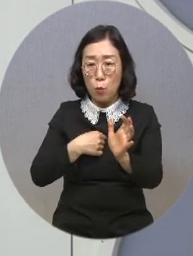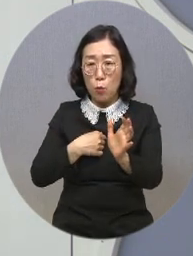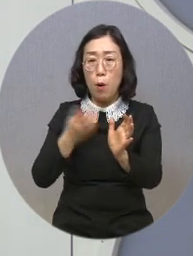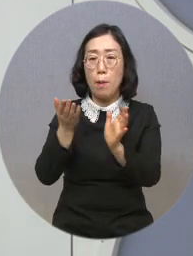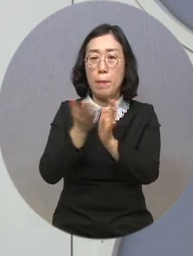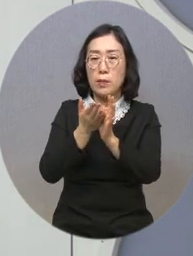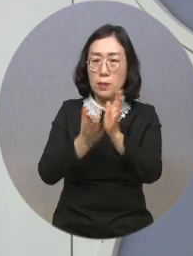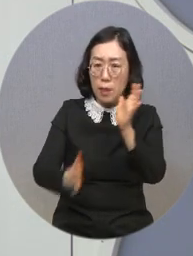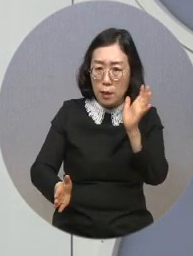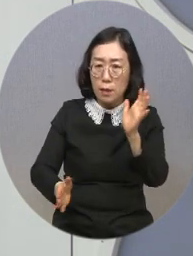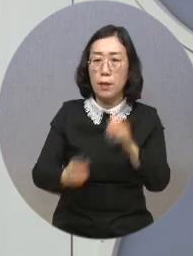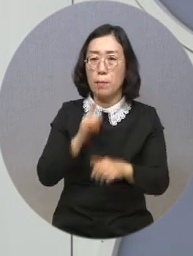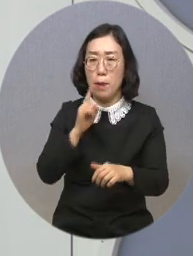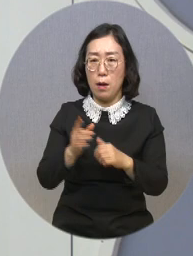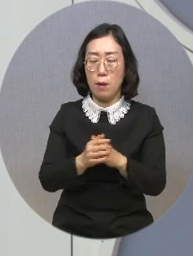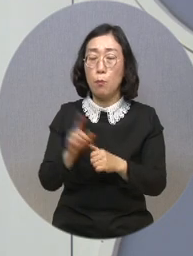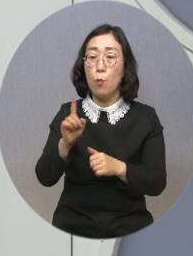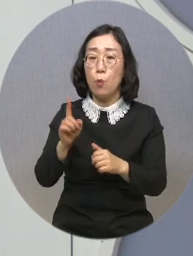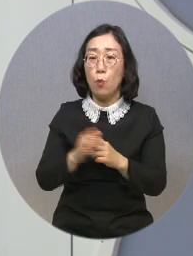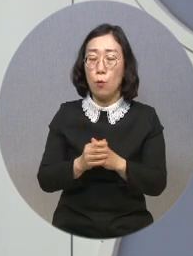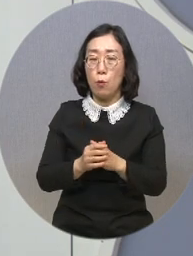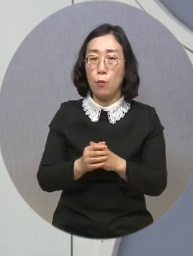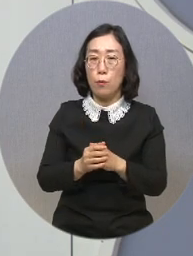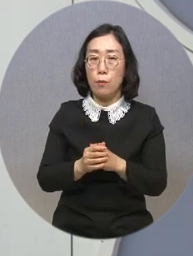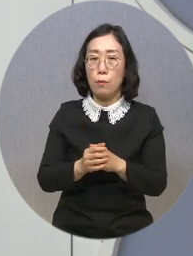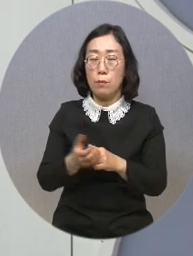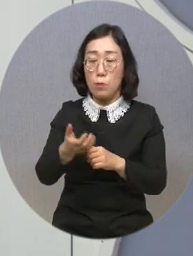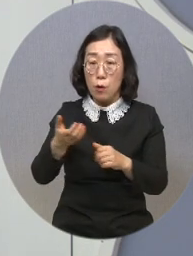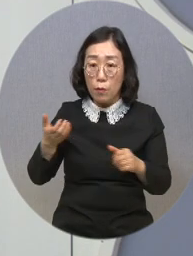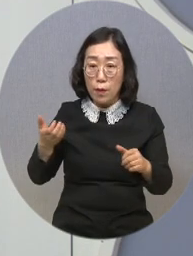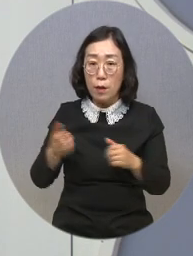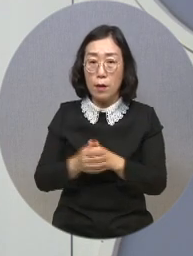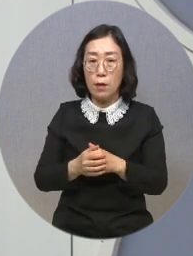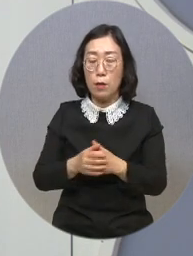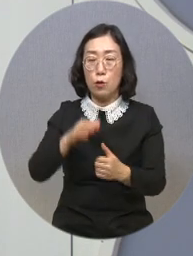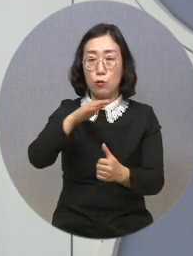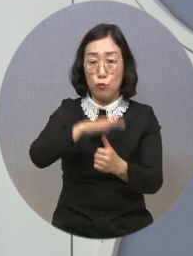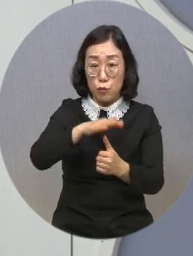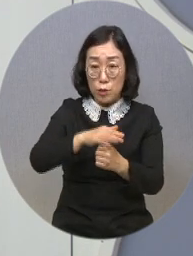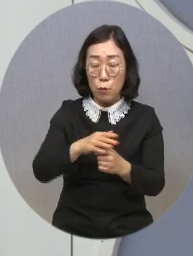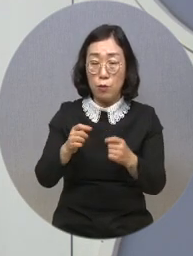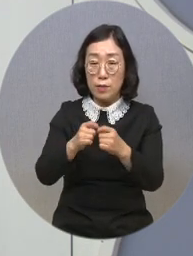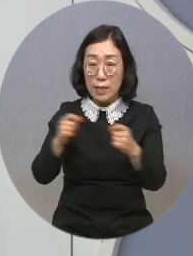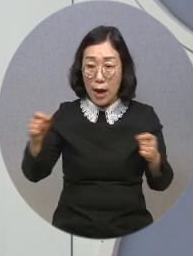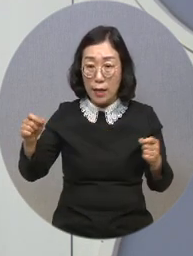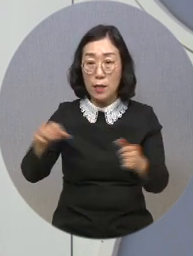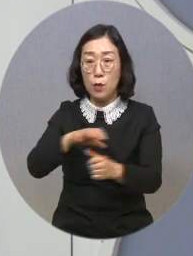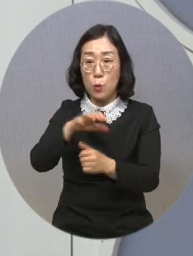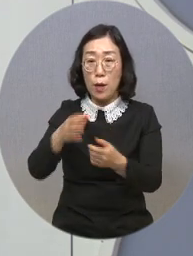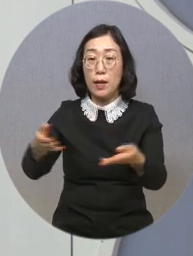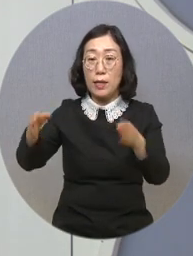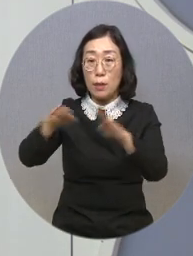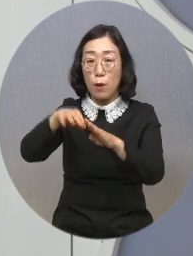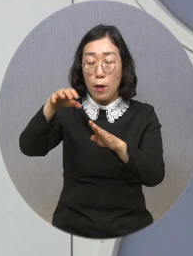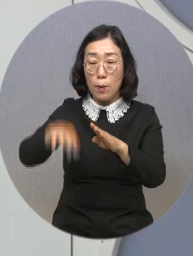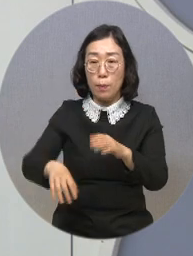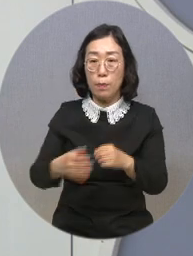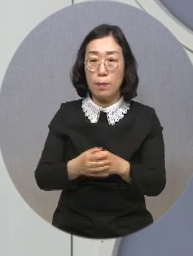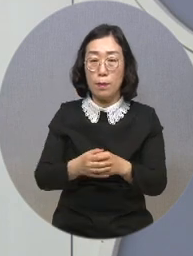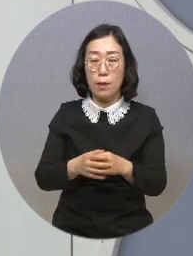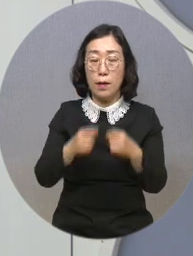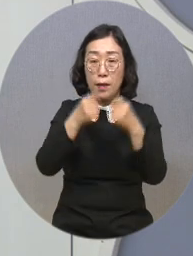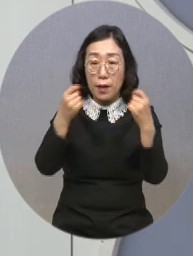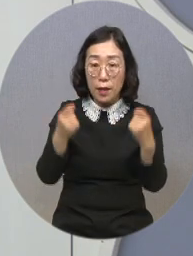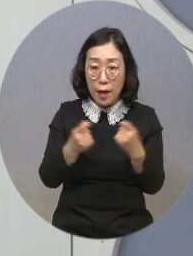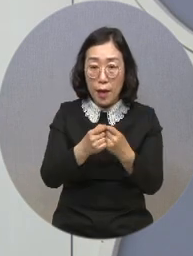거예요. 제가. 그래서 뭐가 안 맞냐 그랬더니 그때 민주당에서 유치원하고 장기요양기관에 대해서 사설 유치원